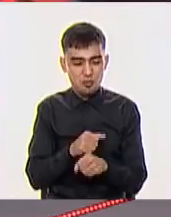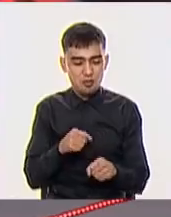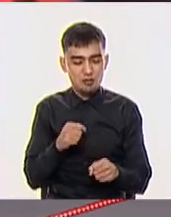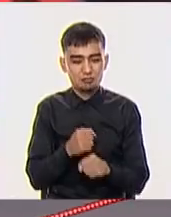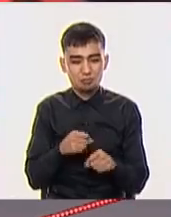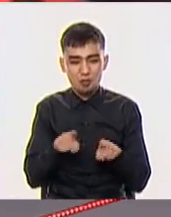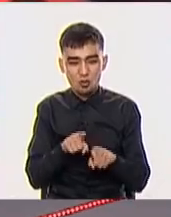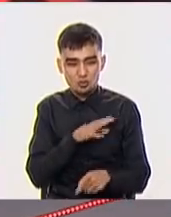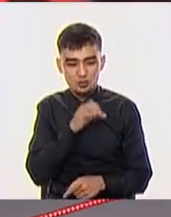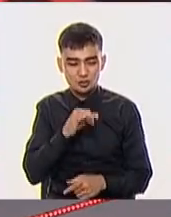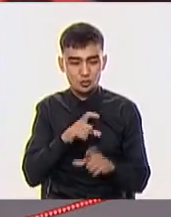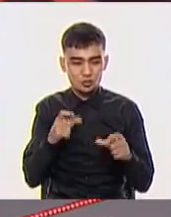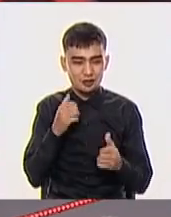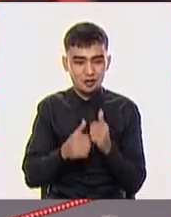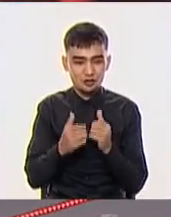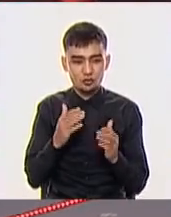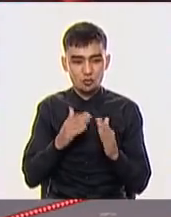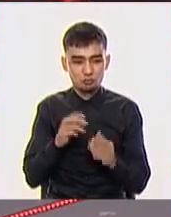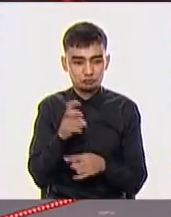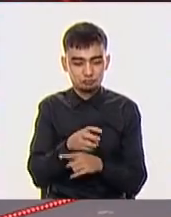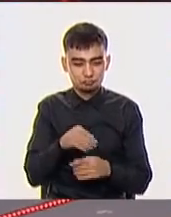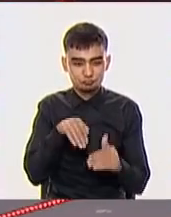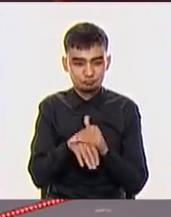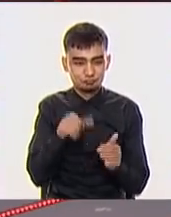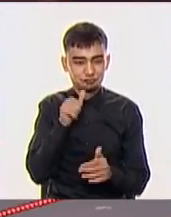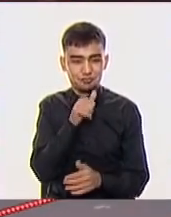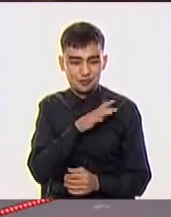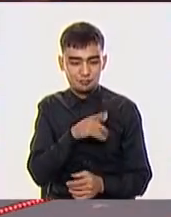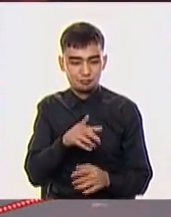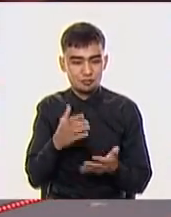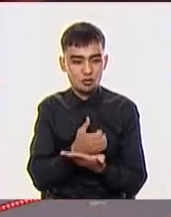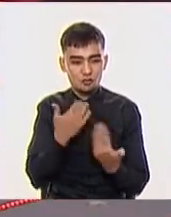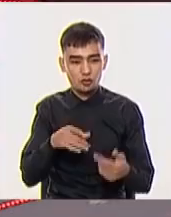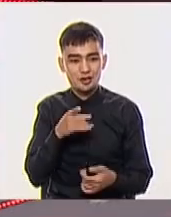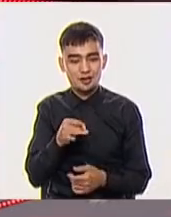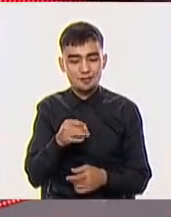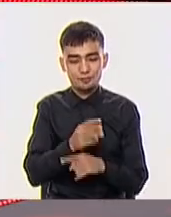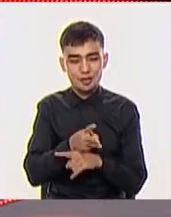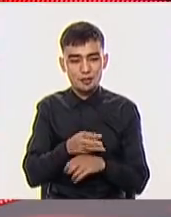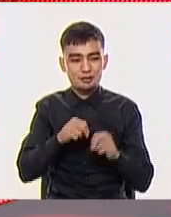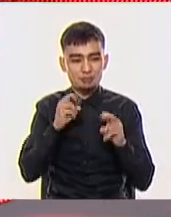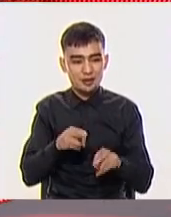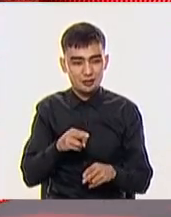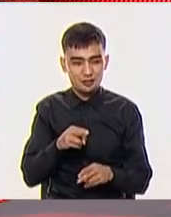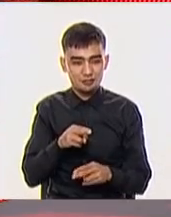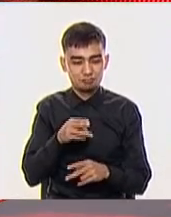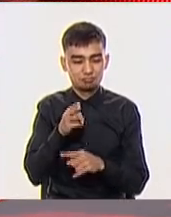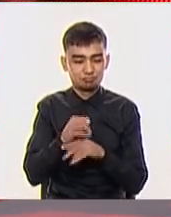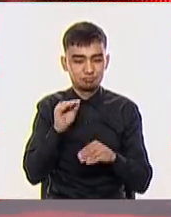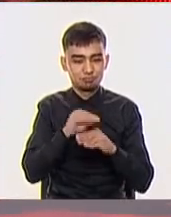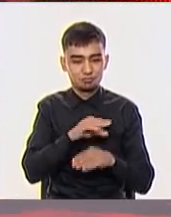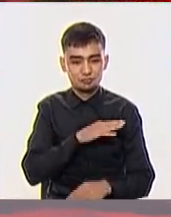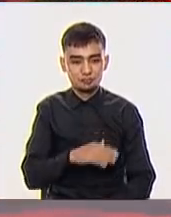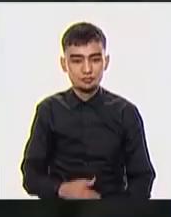жиі келетін үйдің есігінің алдынан табылған. Дәл сол үйдің жер төлесінде сыртты бақылауға арналған монитор да орналасқан